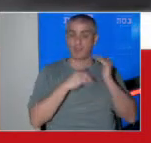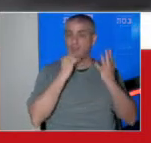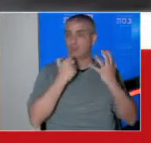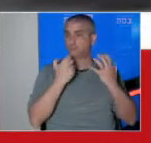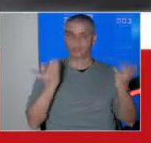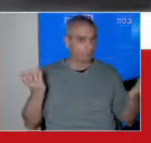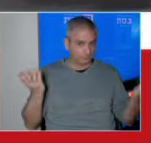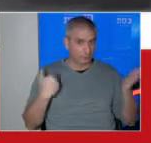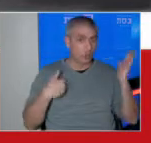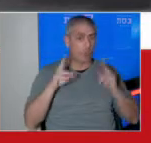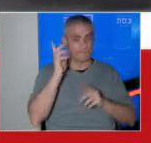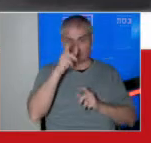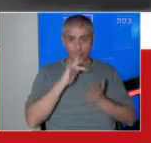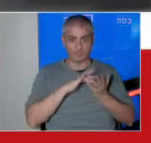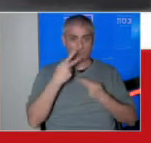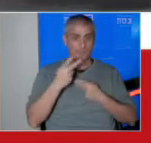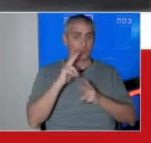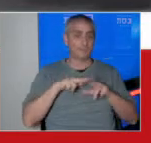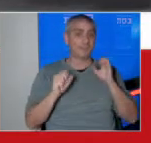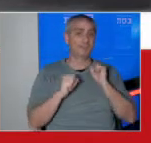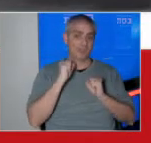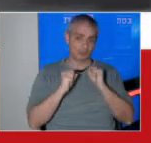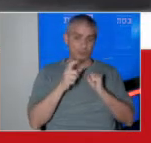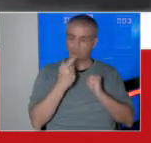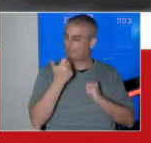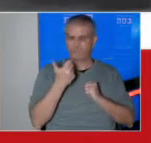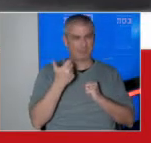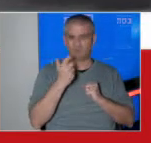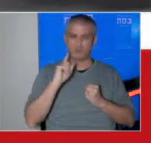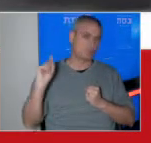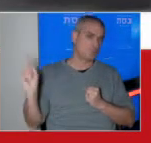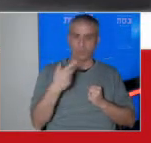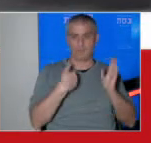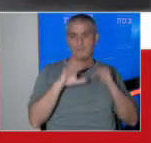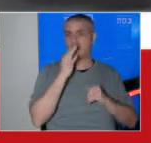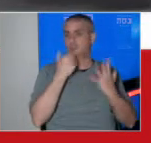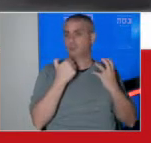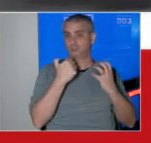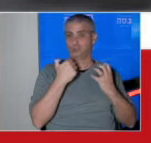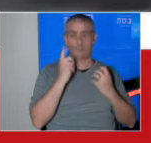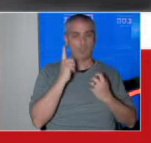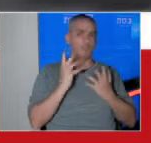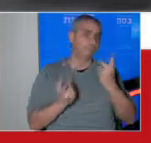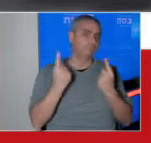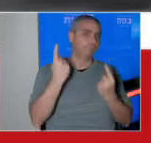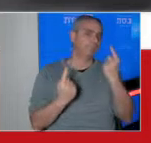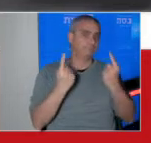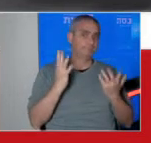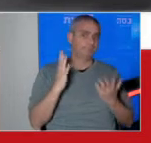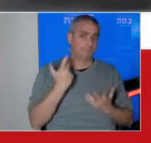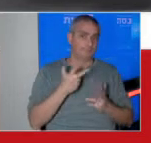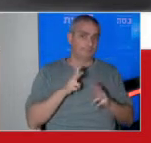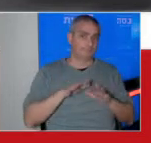הרי, נכון שרוב המאושפזים הקשים הם כמעט כולם מעל גיל 60, אבל פה ושם, ככל